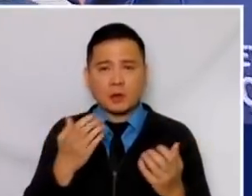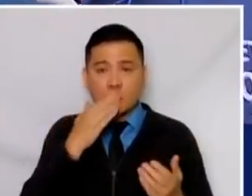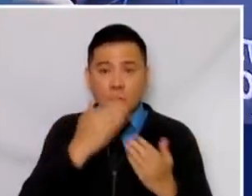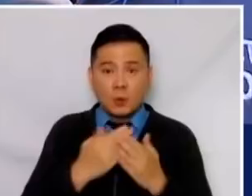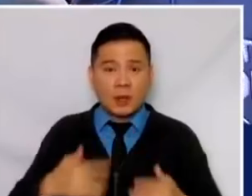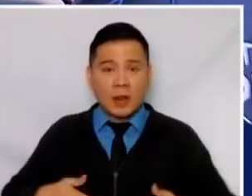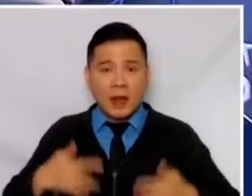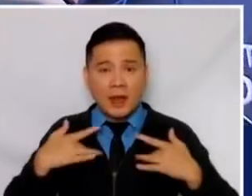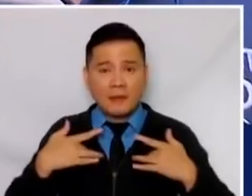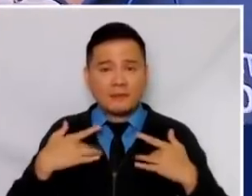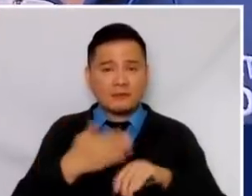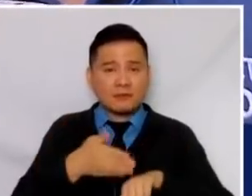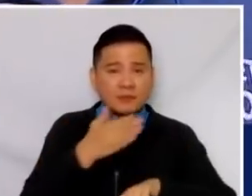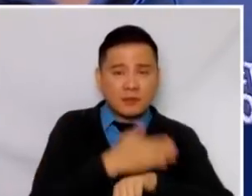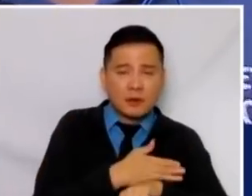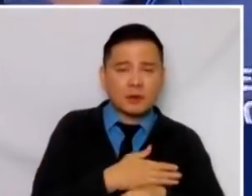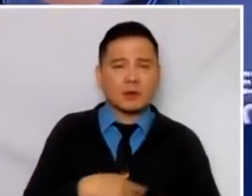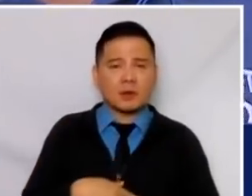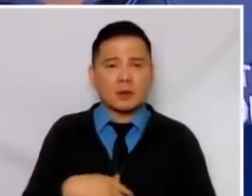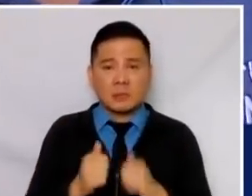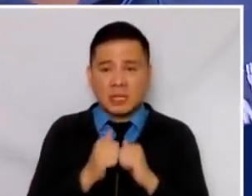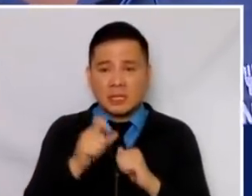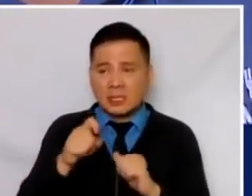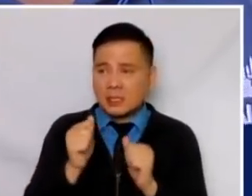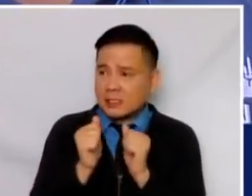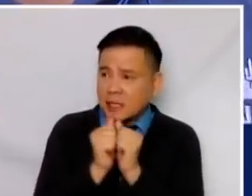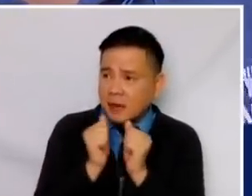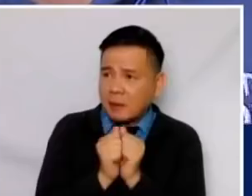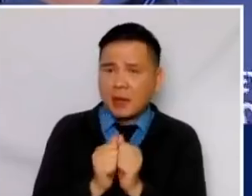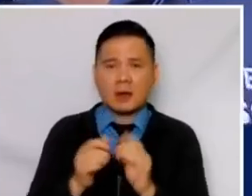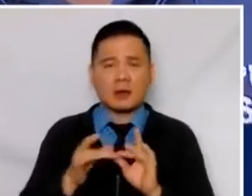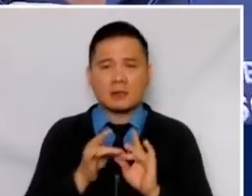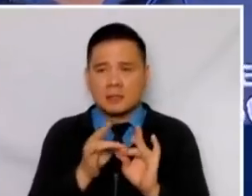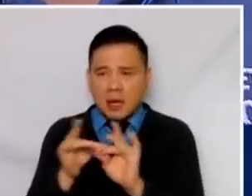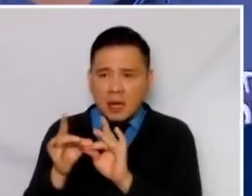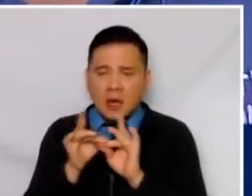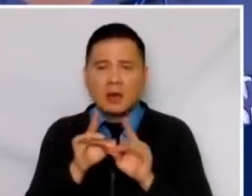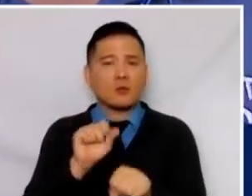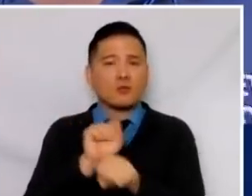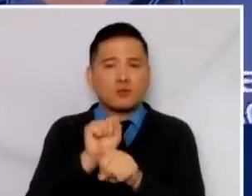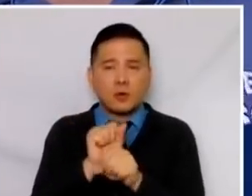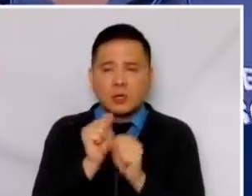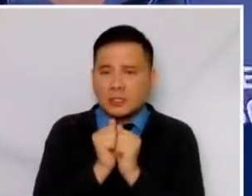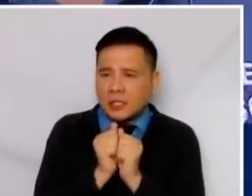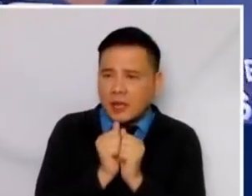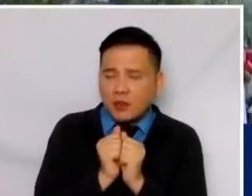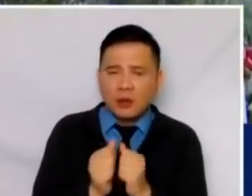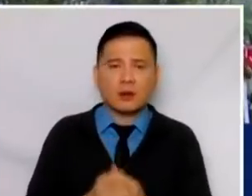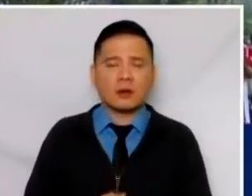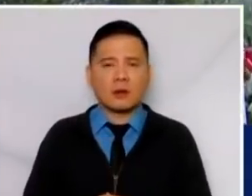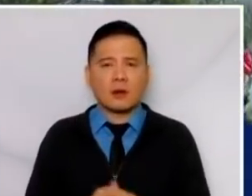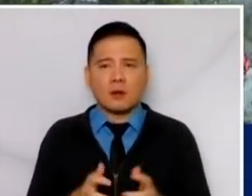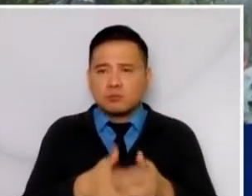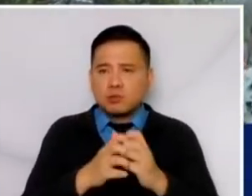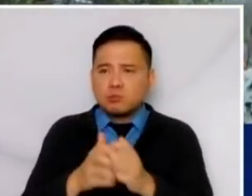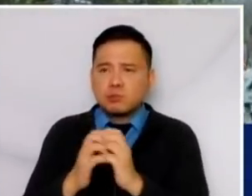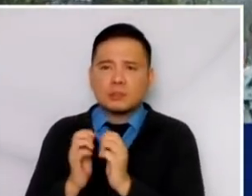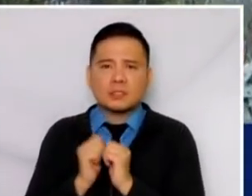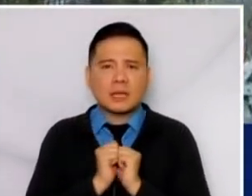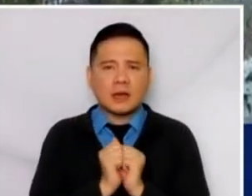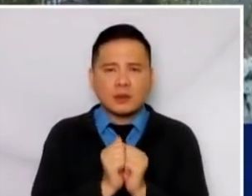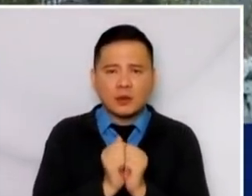at magsama-sama, magkaisa, to work together, to build back better, huwag rin naman